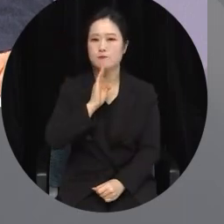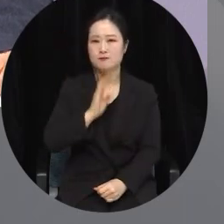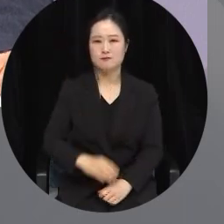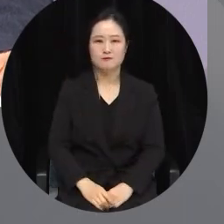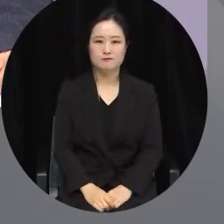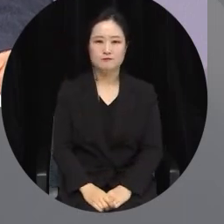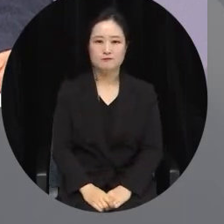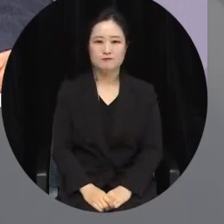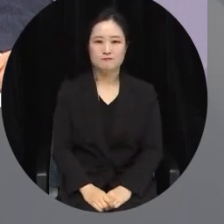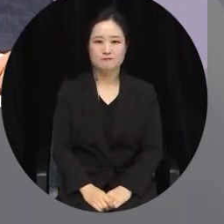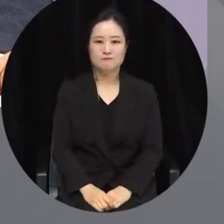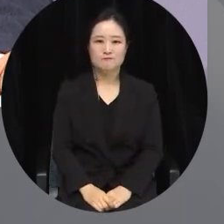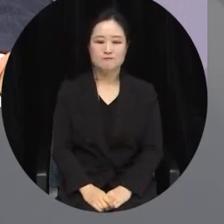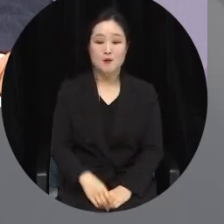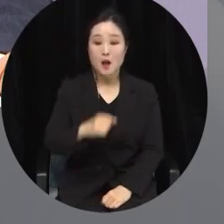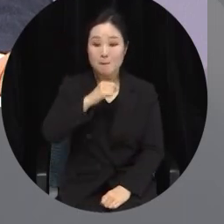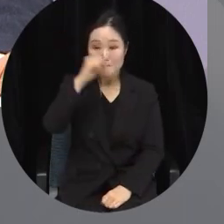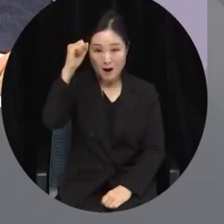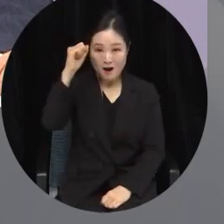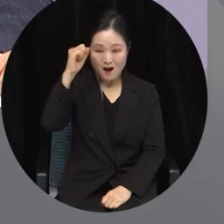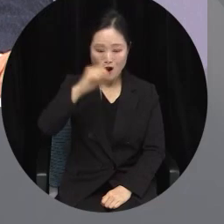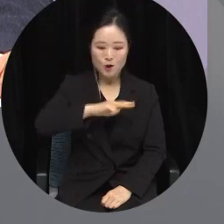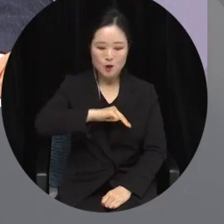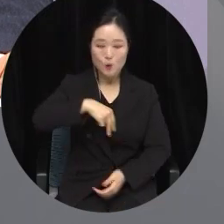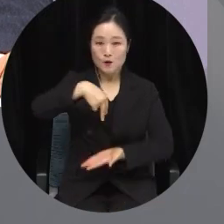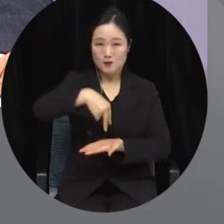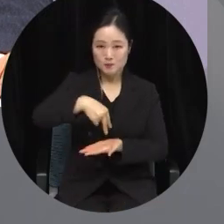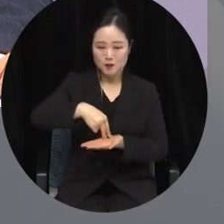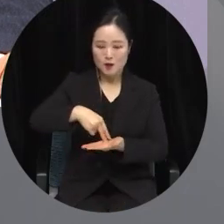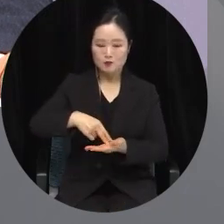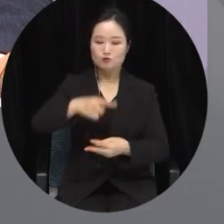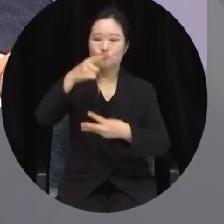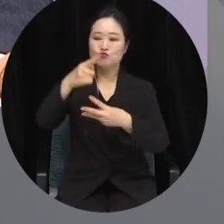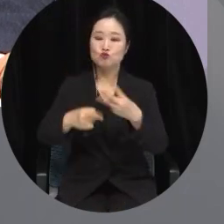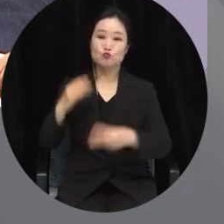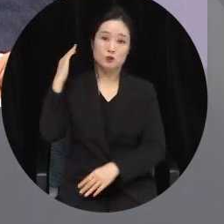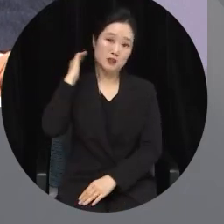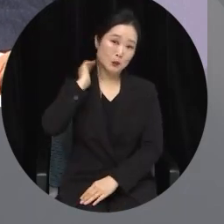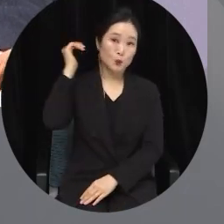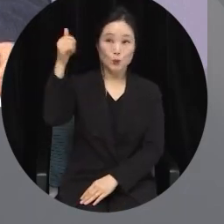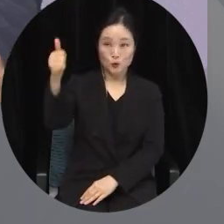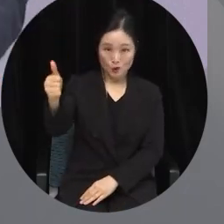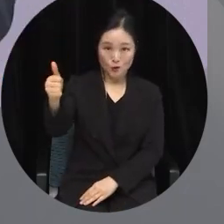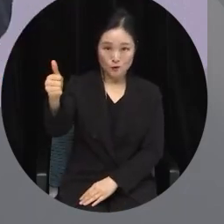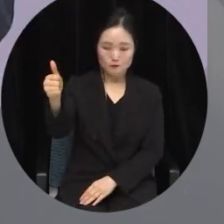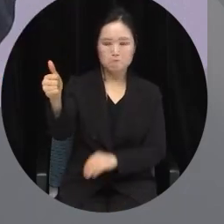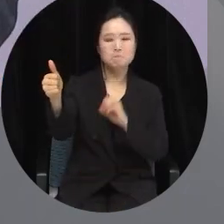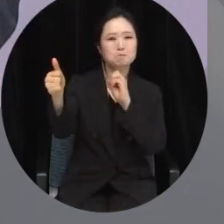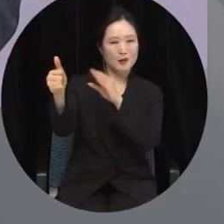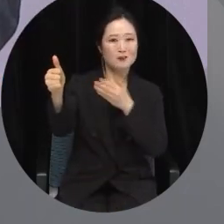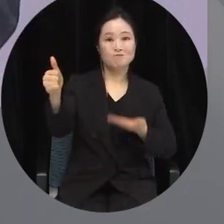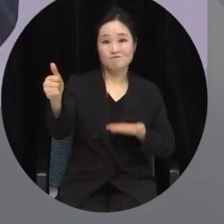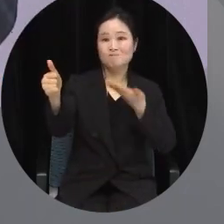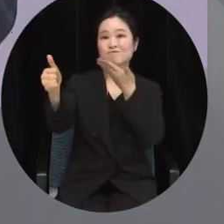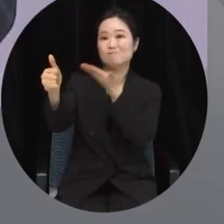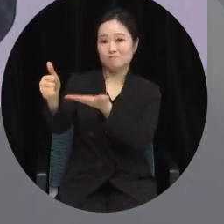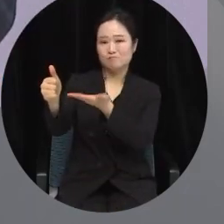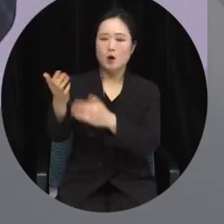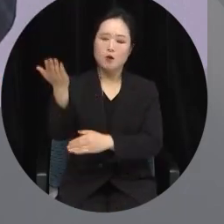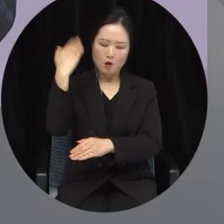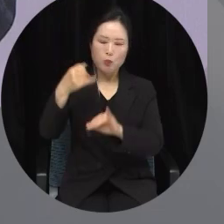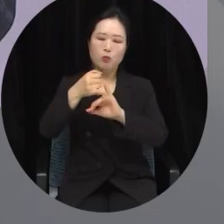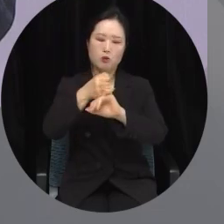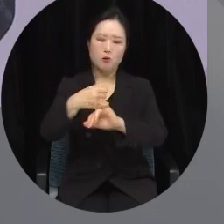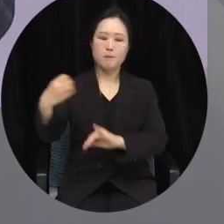대통령에게 대통령께서 지금 국정이 하도 많다 보니까 조금 놓치신 것 같은데 그때 분명히 약속했고 우리